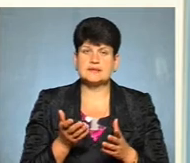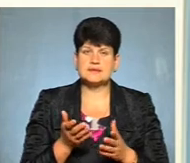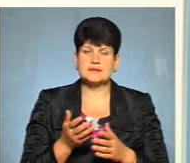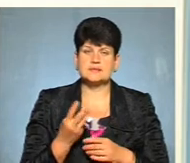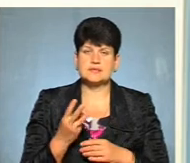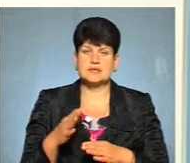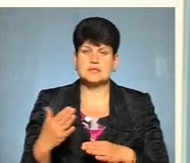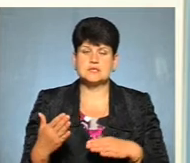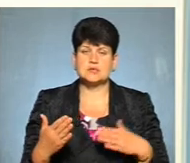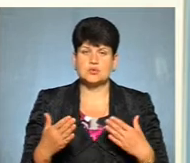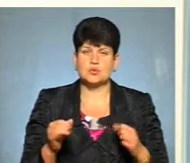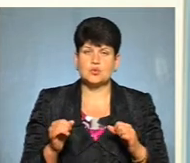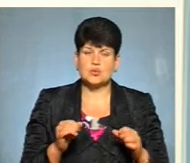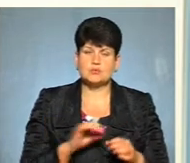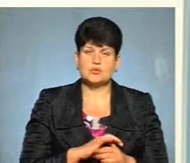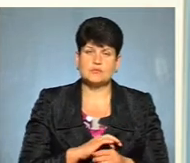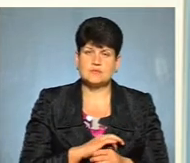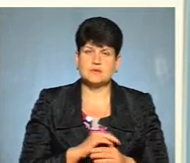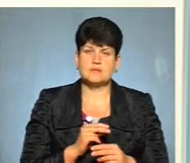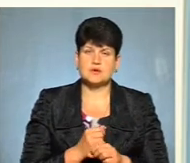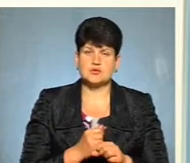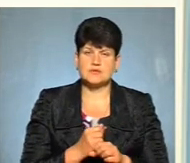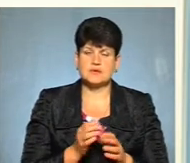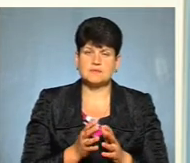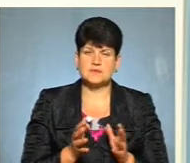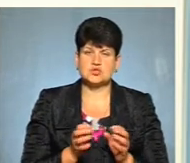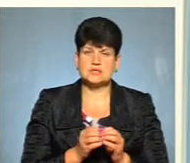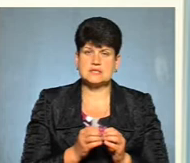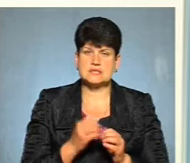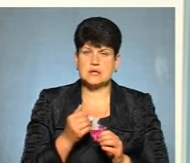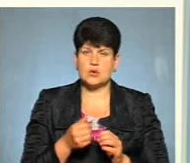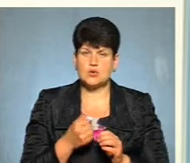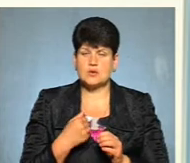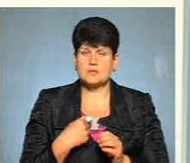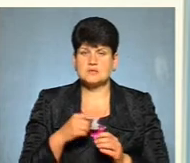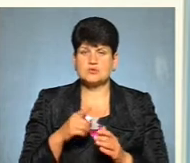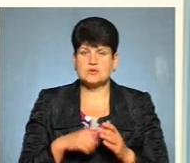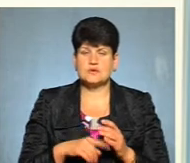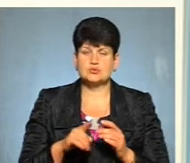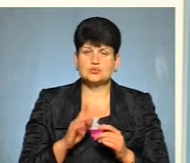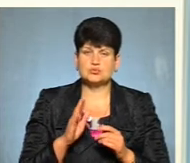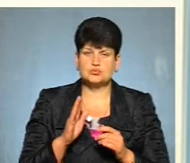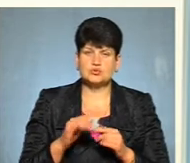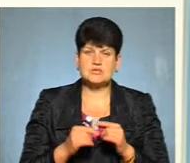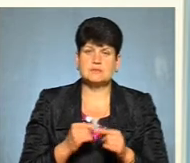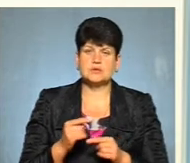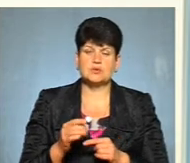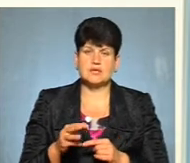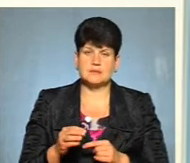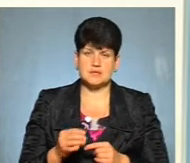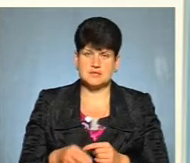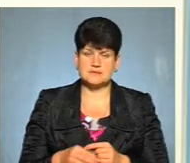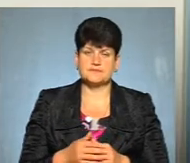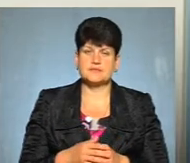сторони, уряд, профспілки, роботодавці, працювали більше 10 років. І ми сподівалися, що буде певна спадкоємність.